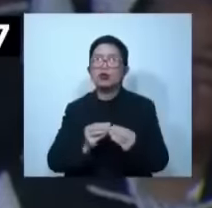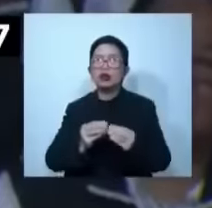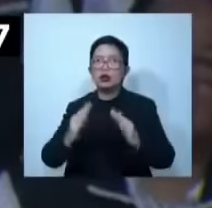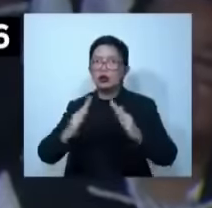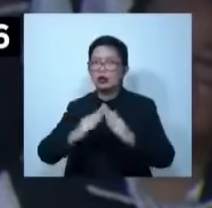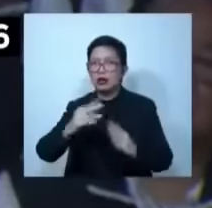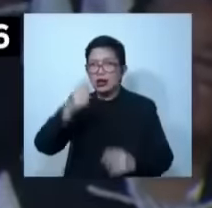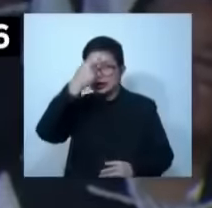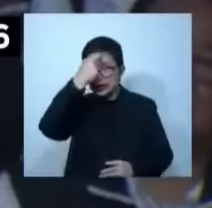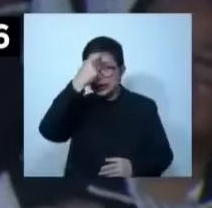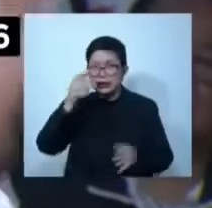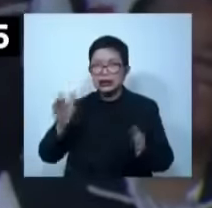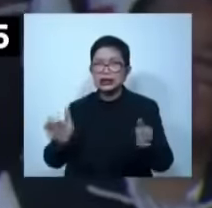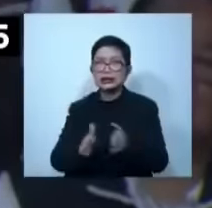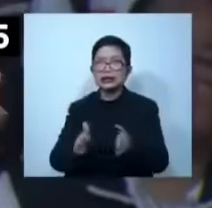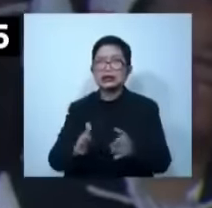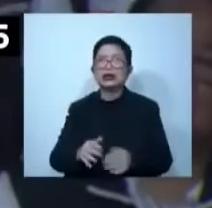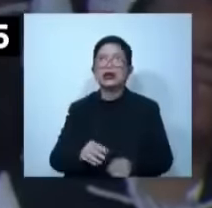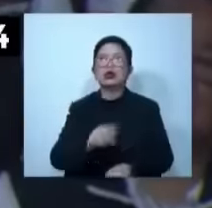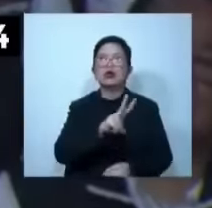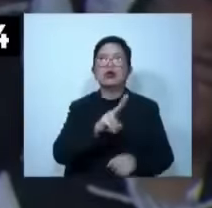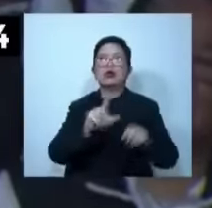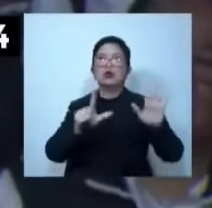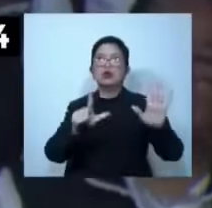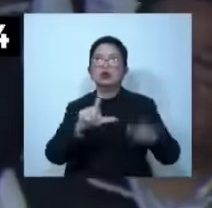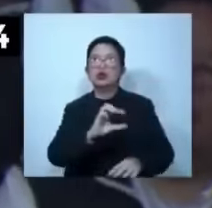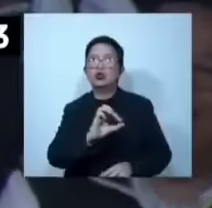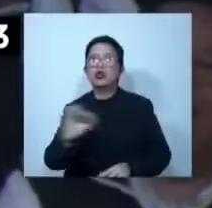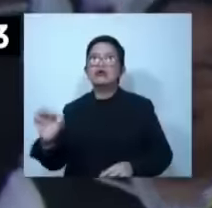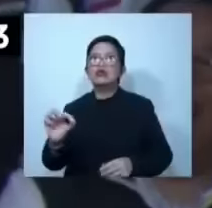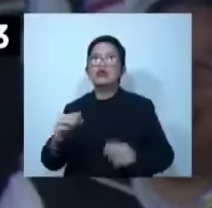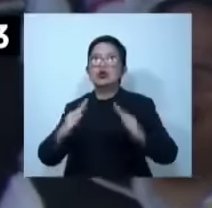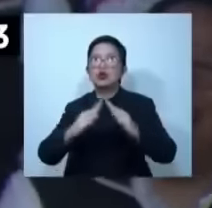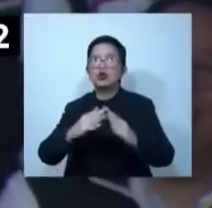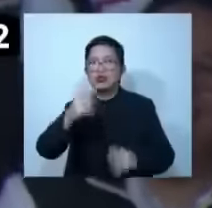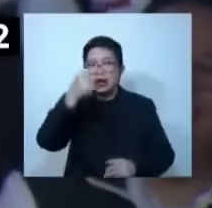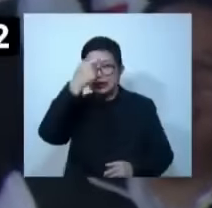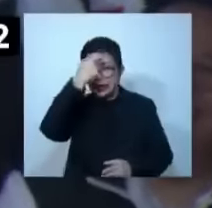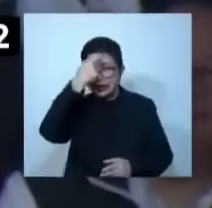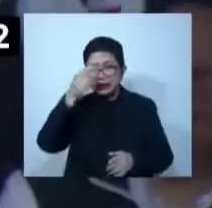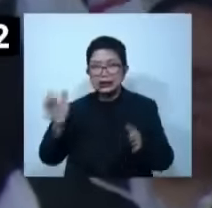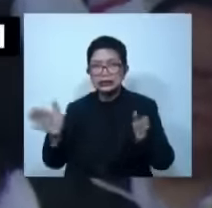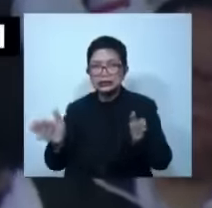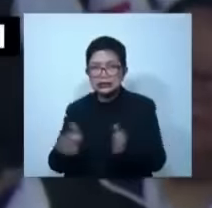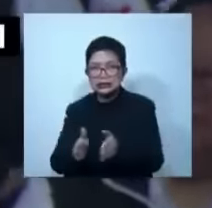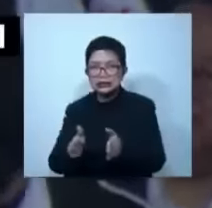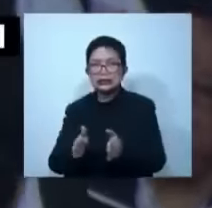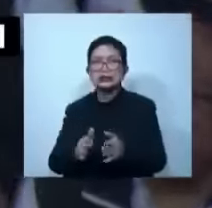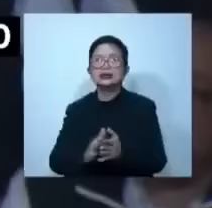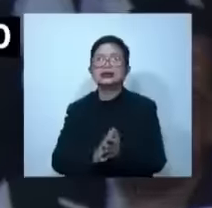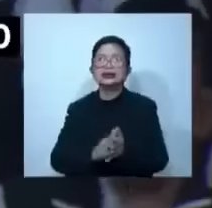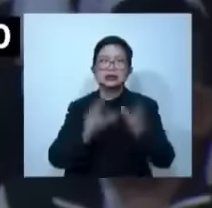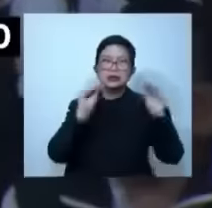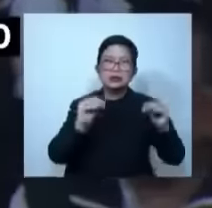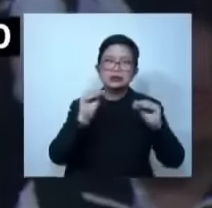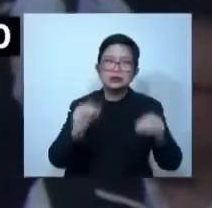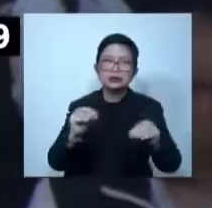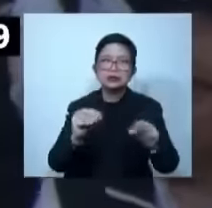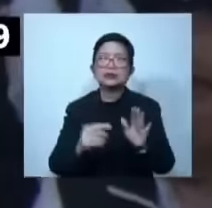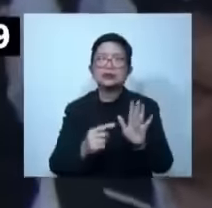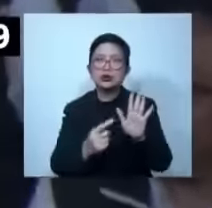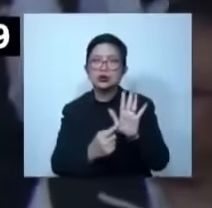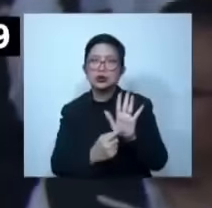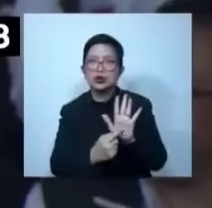puskesmas kira-kira 27 ribu. Terbayangkan oleh kita, edukasi itu mesti kita tunjukkan dengan sekali